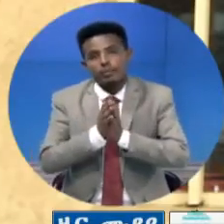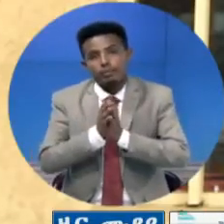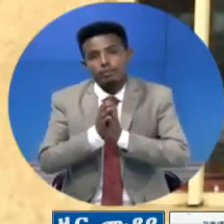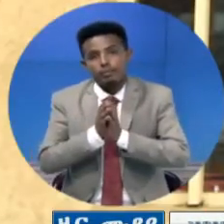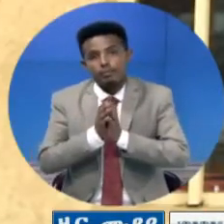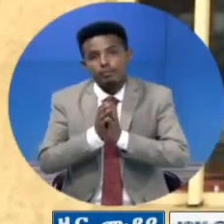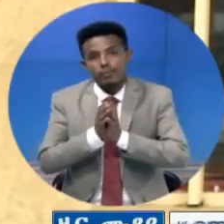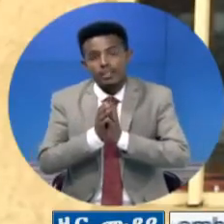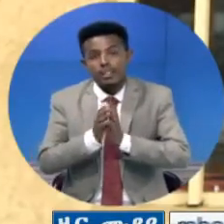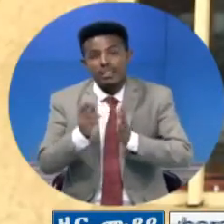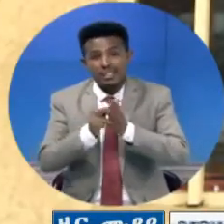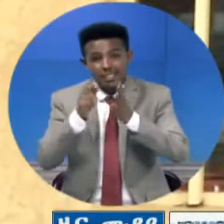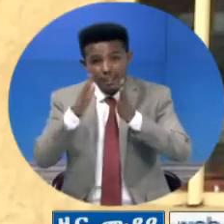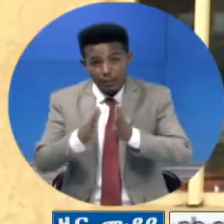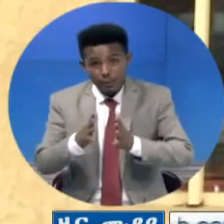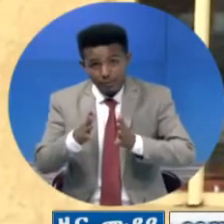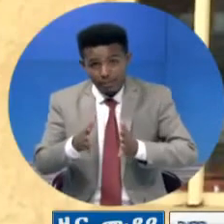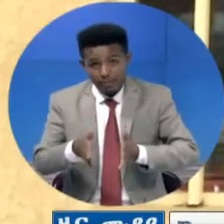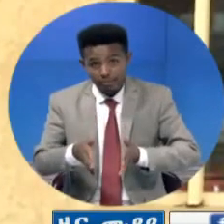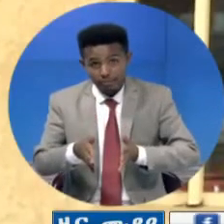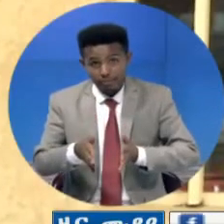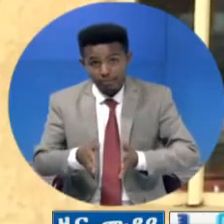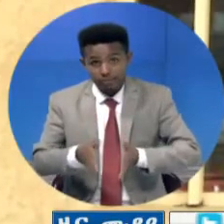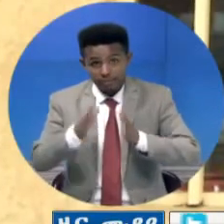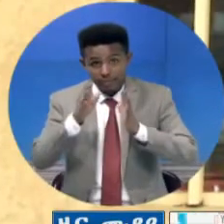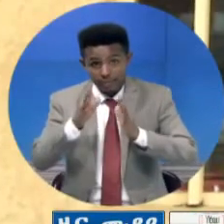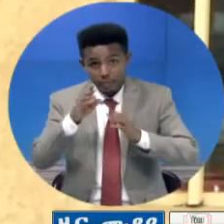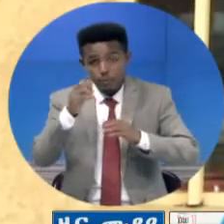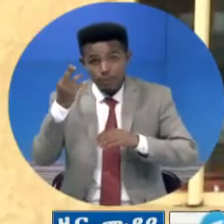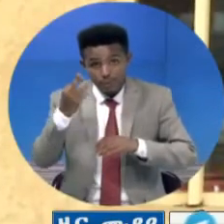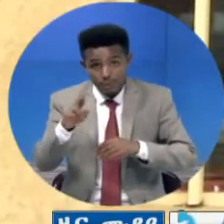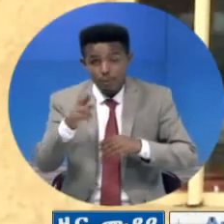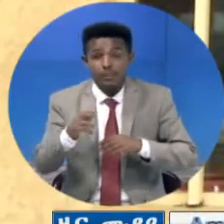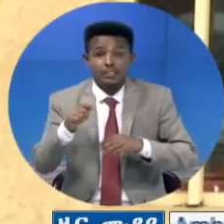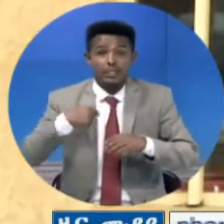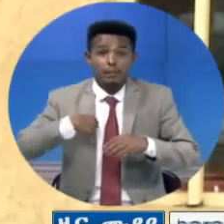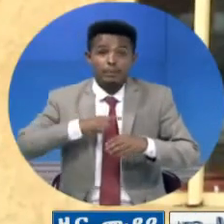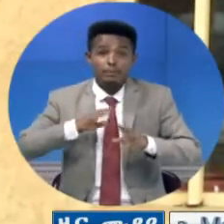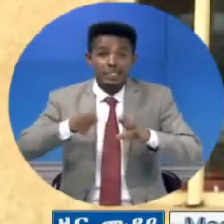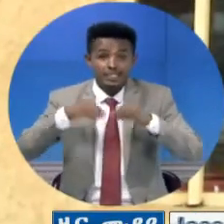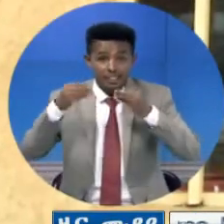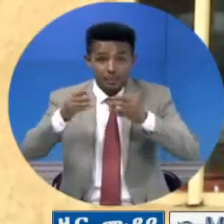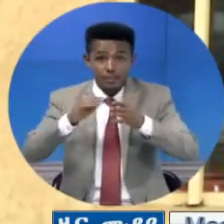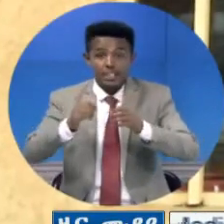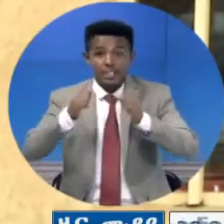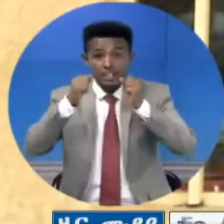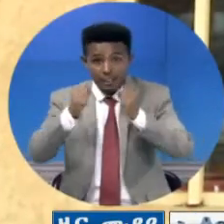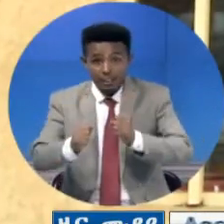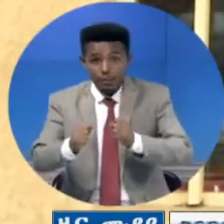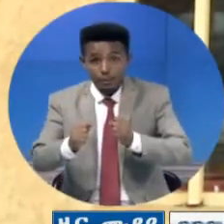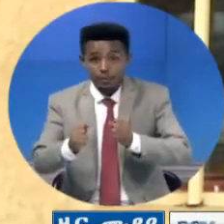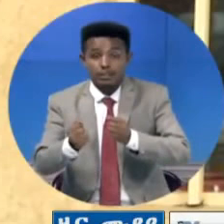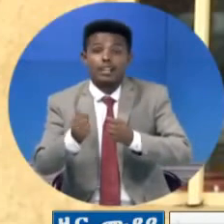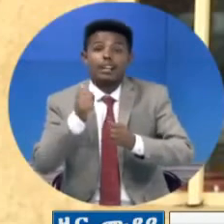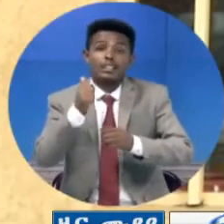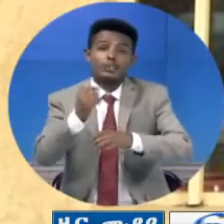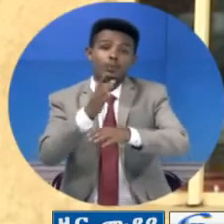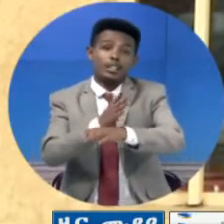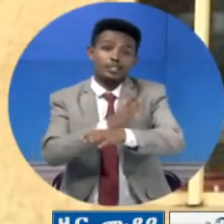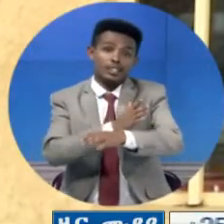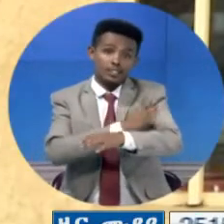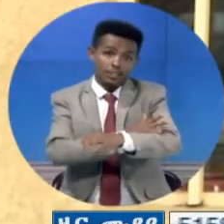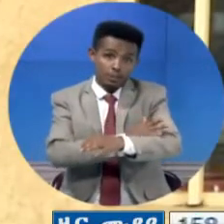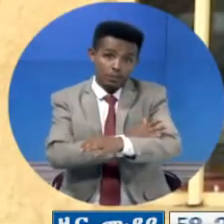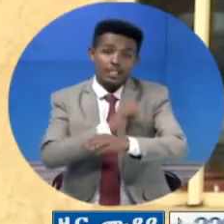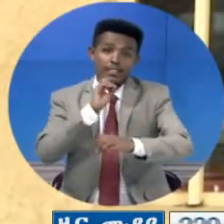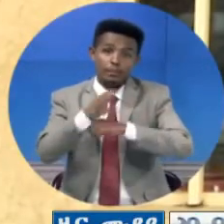መግዛት አለበት። እነዛ ህጋዊ ነጋዴዎች ደግሞ እኛም በመሰጣቸው የግንዛቤም ይሁን የክህሎት ማሳደጊያ እንትን ራሳቸውን አሻሽለው እነሱም